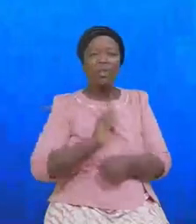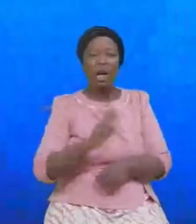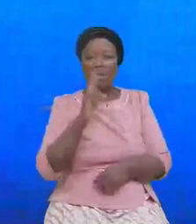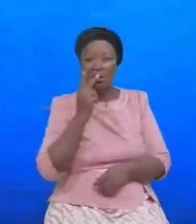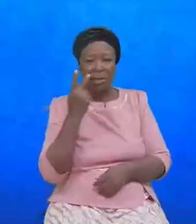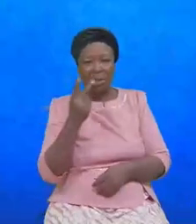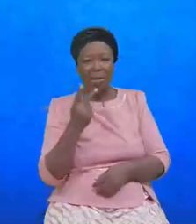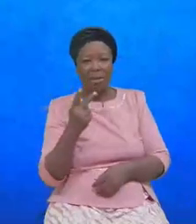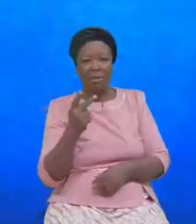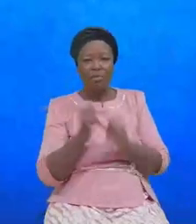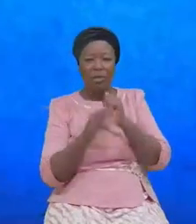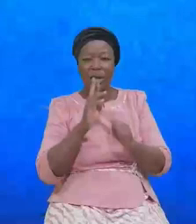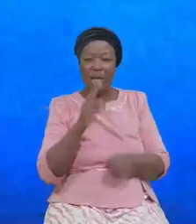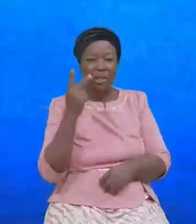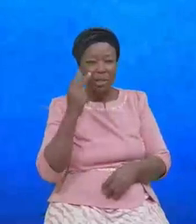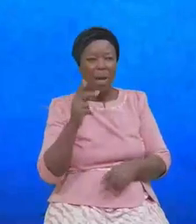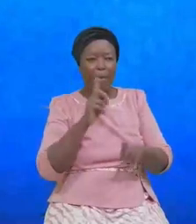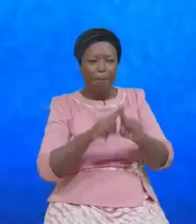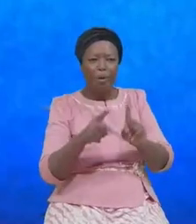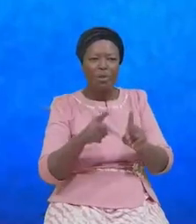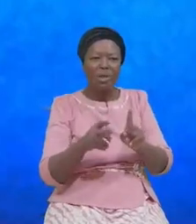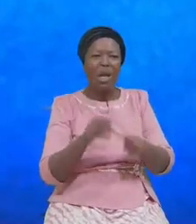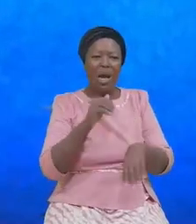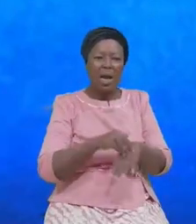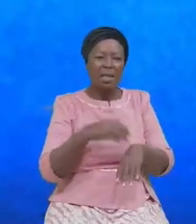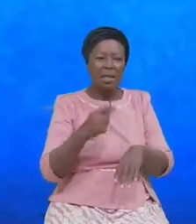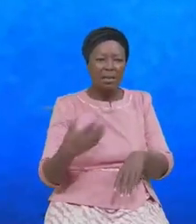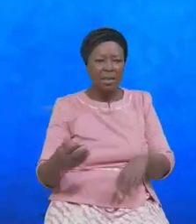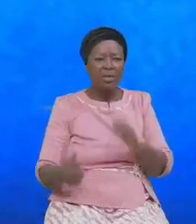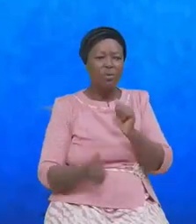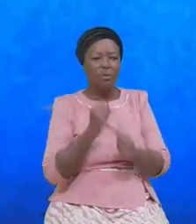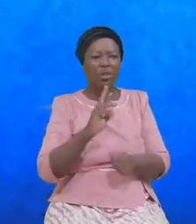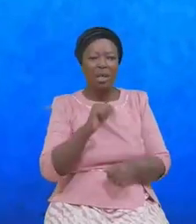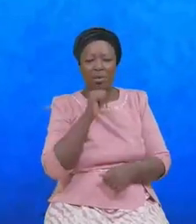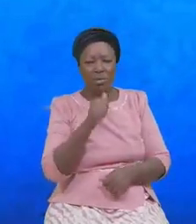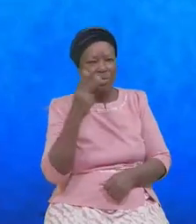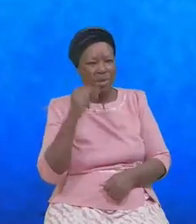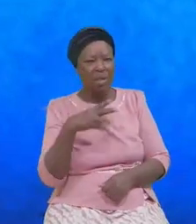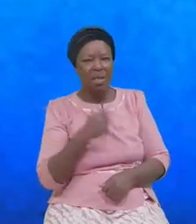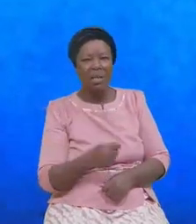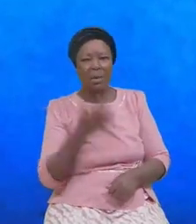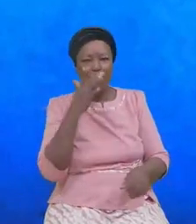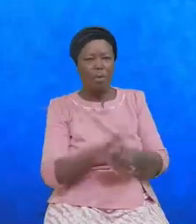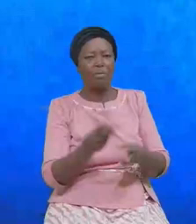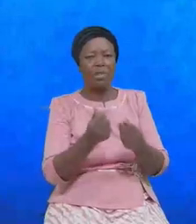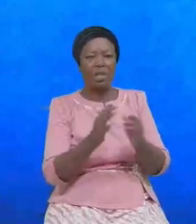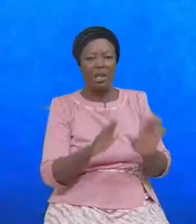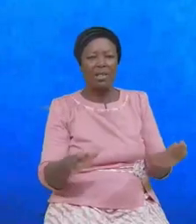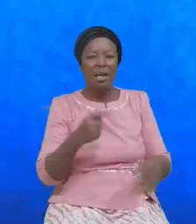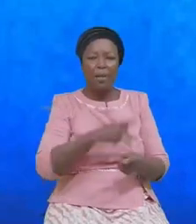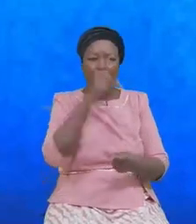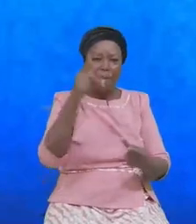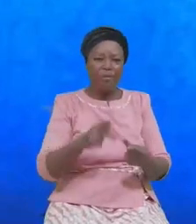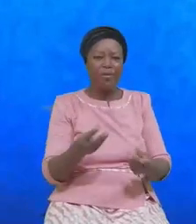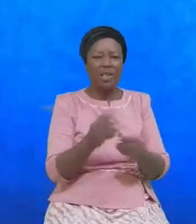choses visibles, mais à celles qui sont invisibles. La terre plaisante, la terre de délices, la terre